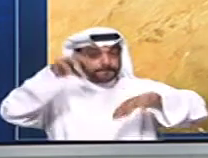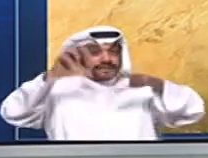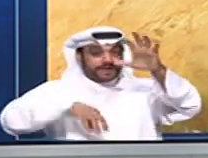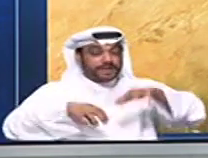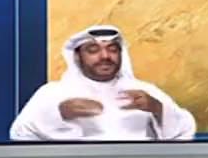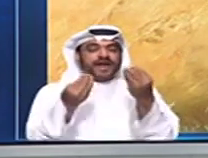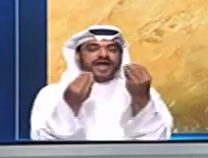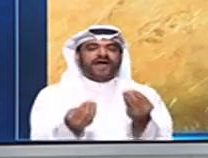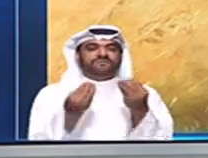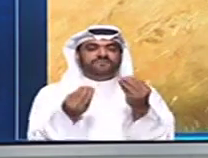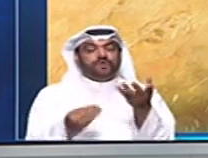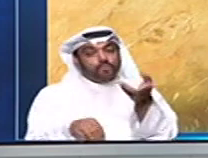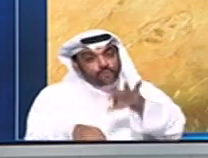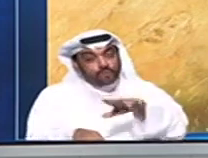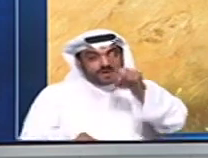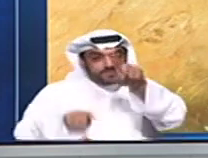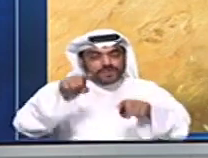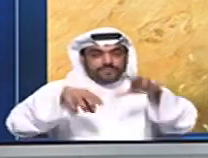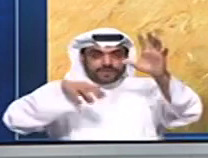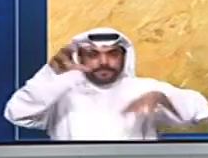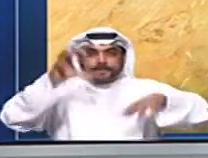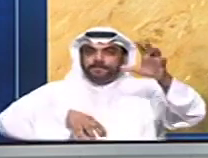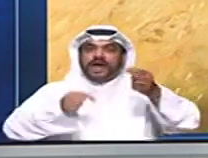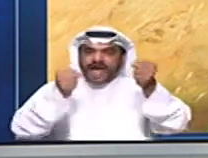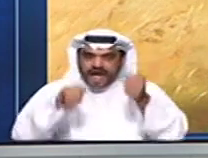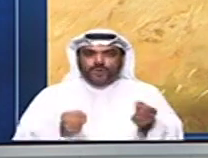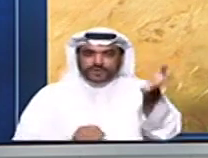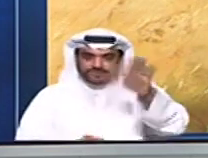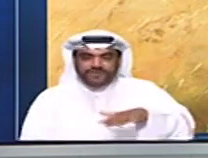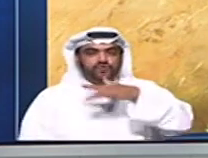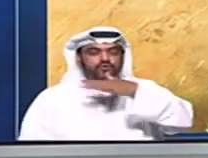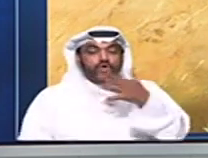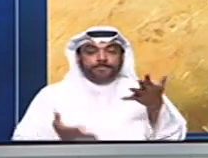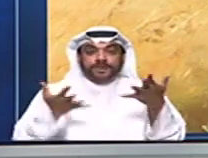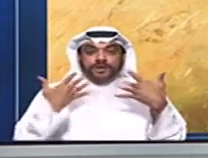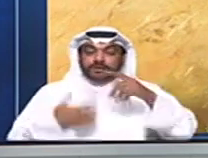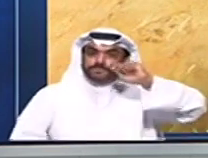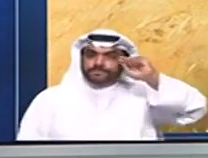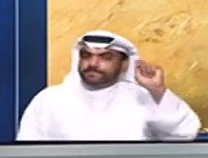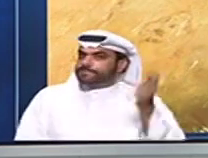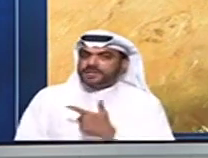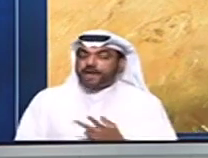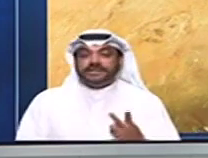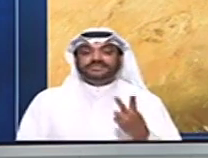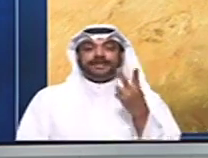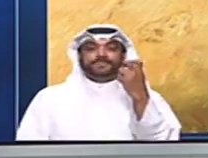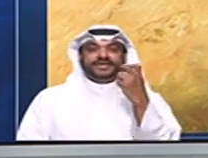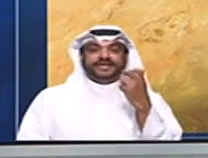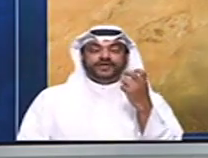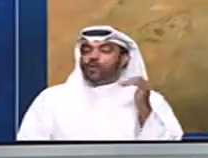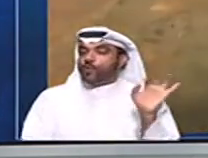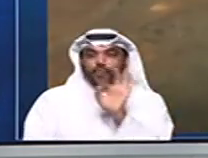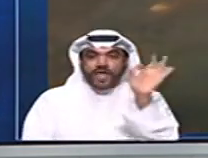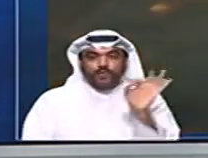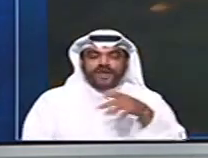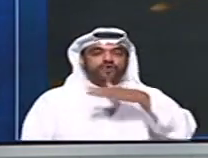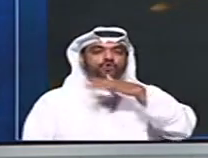إلى غزيرة ورياح نشطة خفيفة، ورياح نشطة قد تصل سرعتها إلى 70 كيلومتر في الساعة.